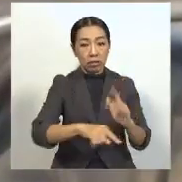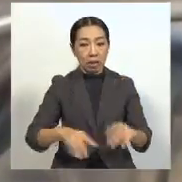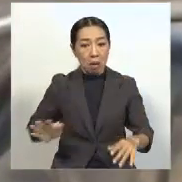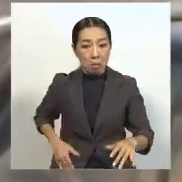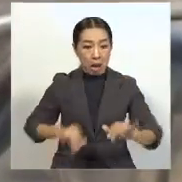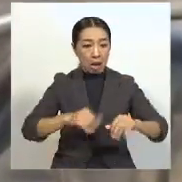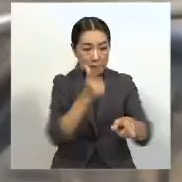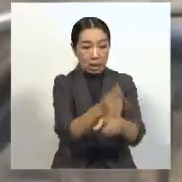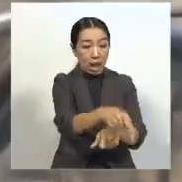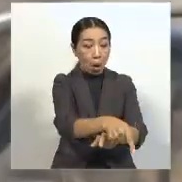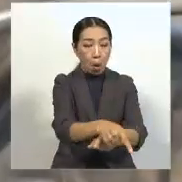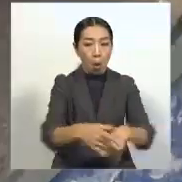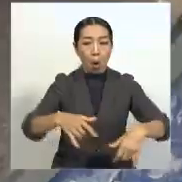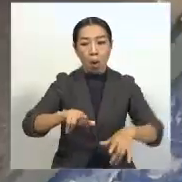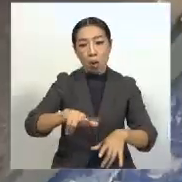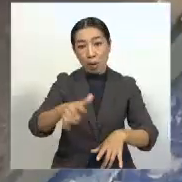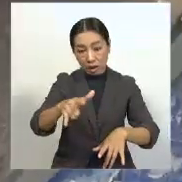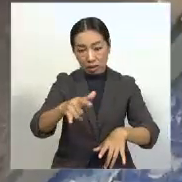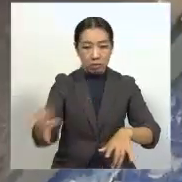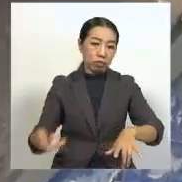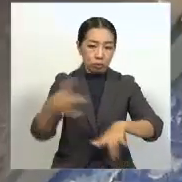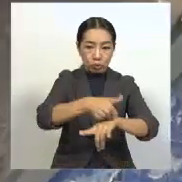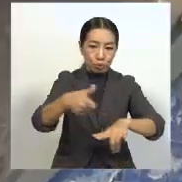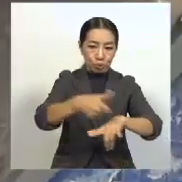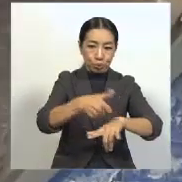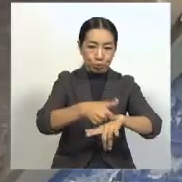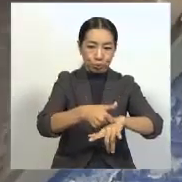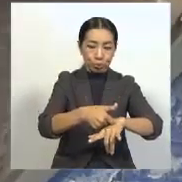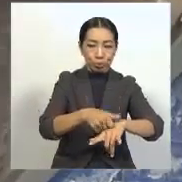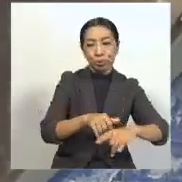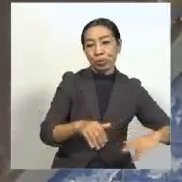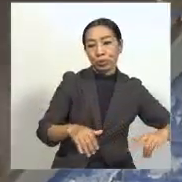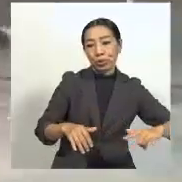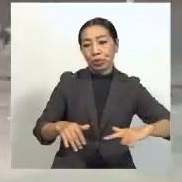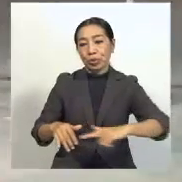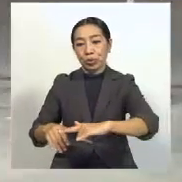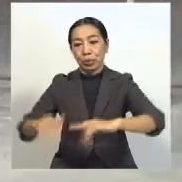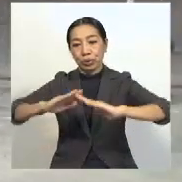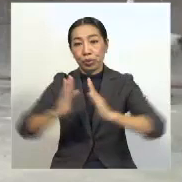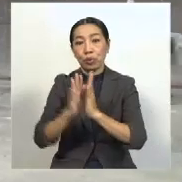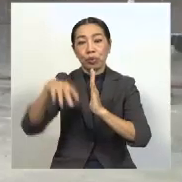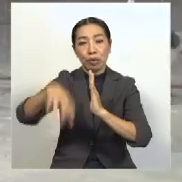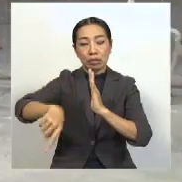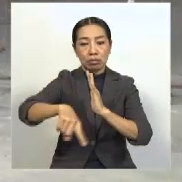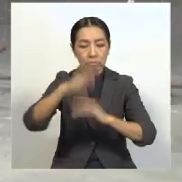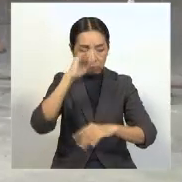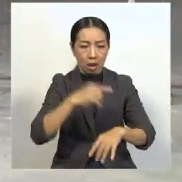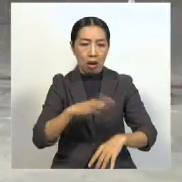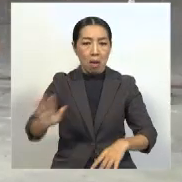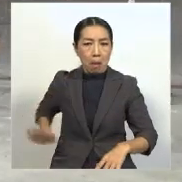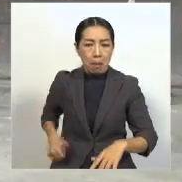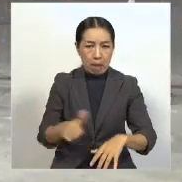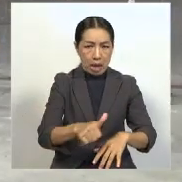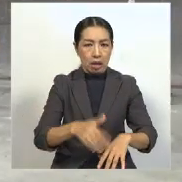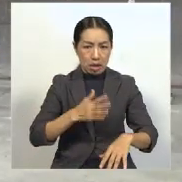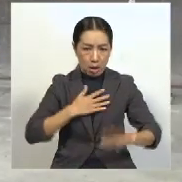ที่เลี้ยงไว้เนี่ยขึ้นรถ3ล้อเครื่องแบบที่เห็นเนี่ยนะฮะมาที่วัดนครอินทร์ขึ้นมาก็หวังที่จะเอาน้องหมาตัวเองเนี่ยมาฉีดวัคซีนป้อง